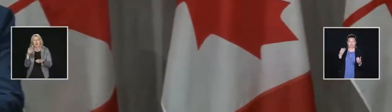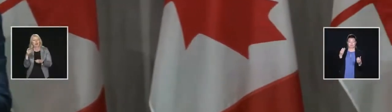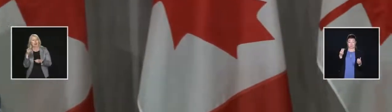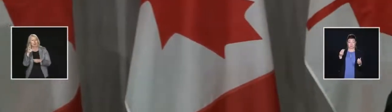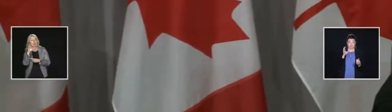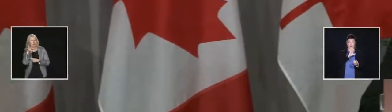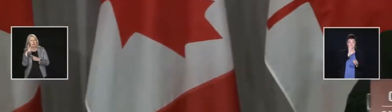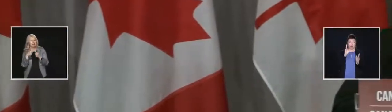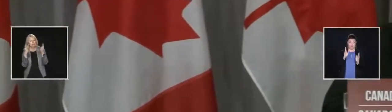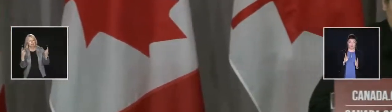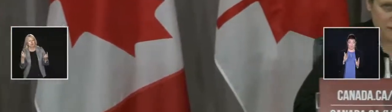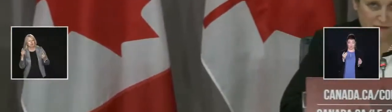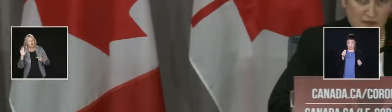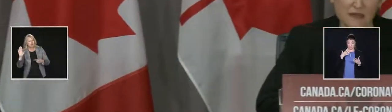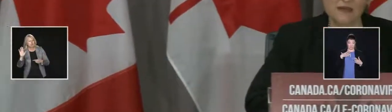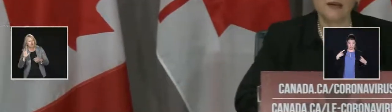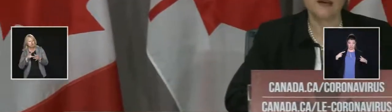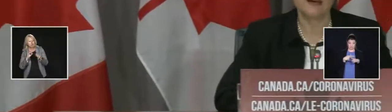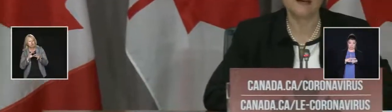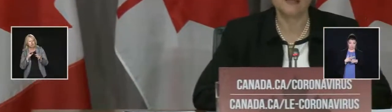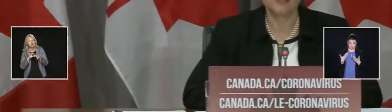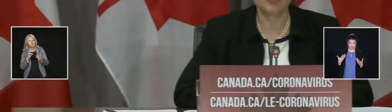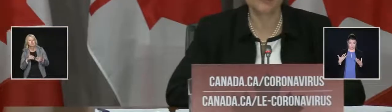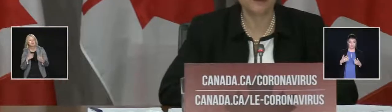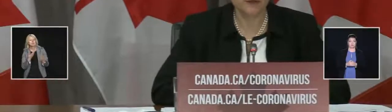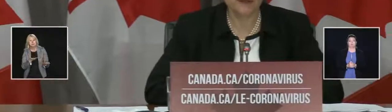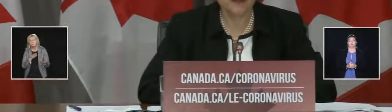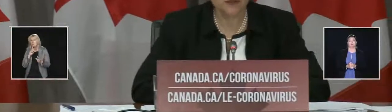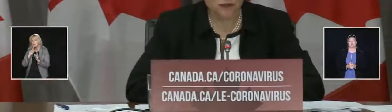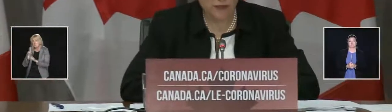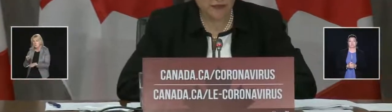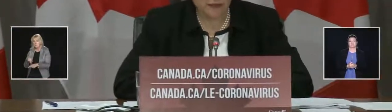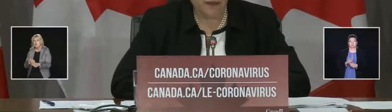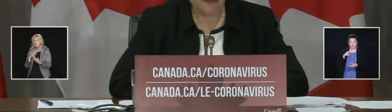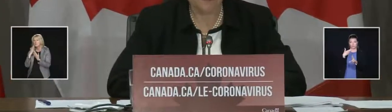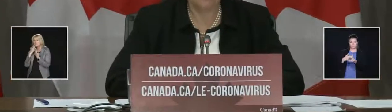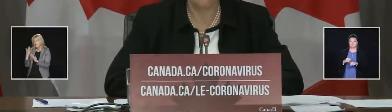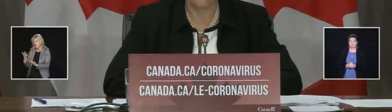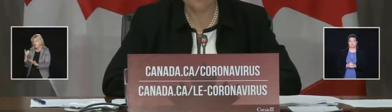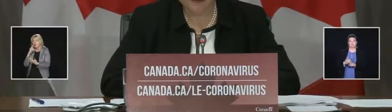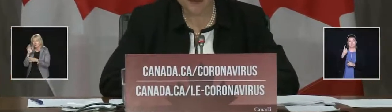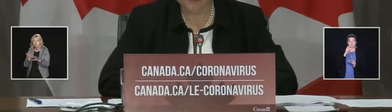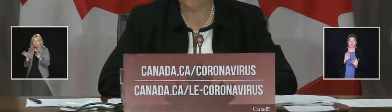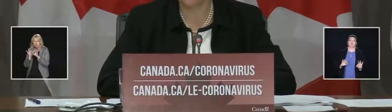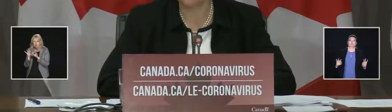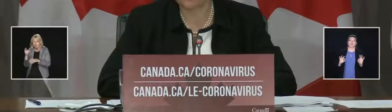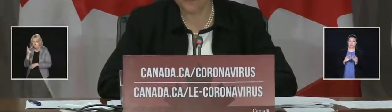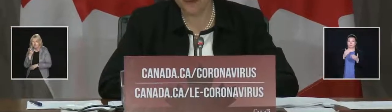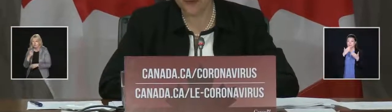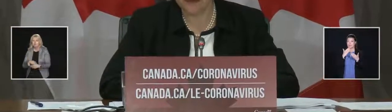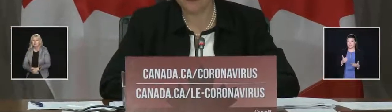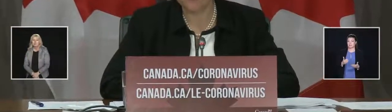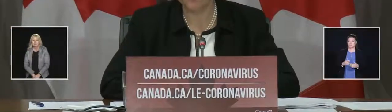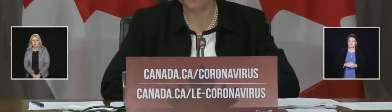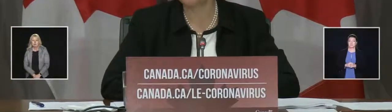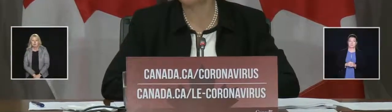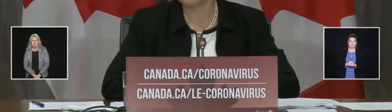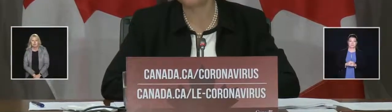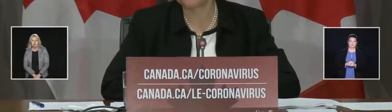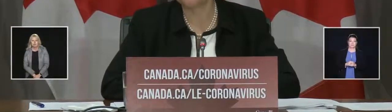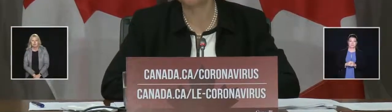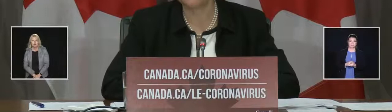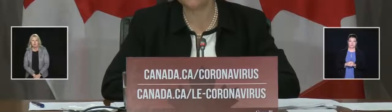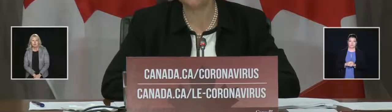Merci pour la question très importante. Je veux souligner encore une fois, comme